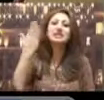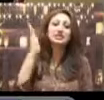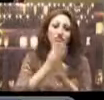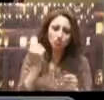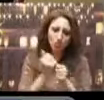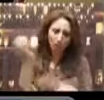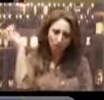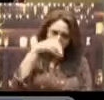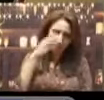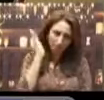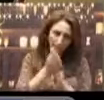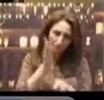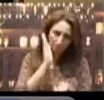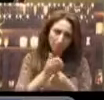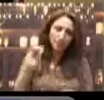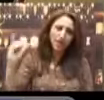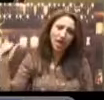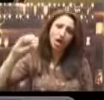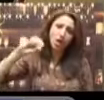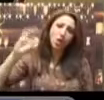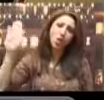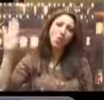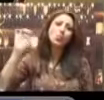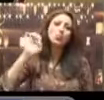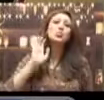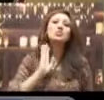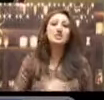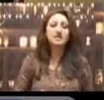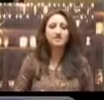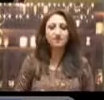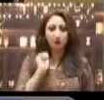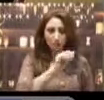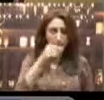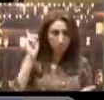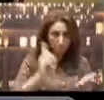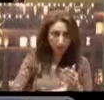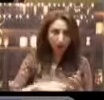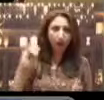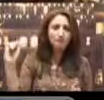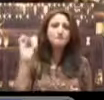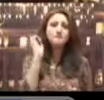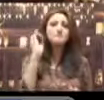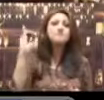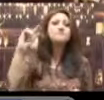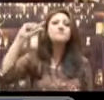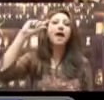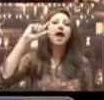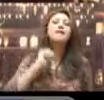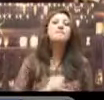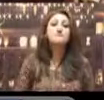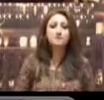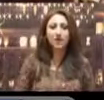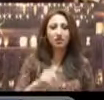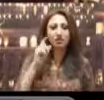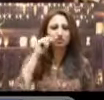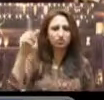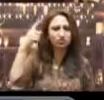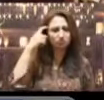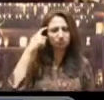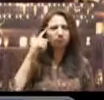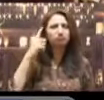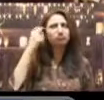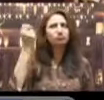اخترناه مع اول محطه فنيه، اول مره كنت امثل كان فيلم اسمه سبع اوراق كوتشينا مع الدكتور شريف صبري، وهو اللي اقترح